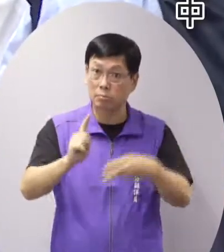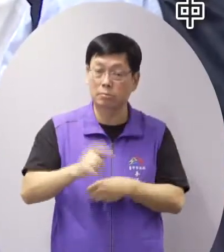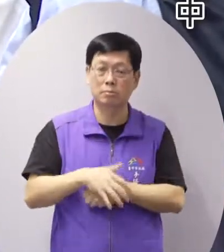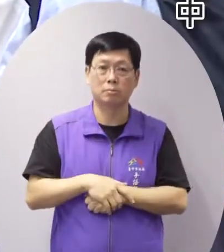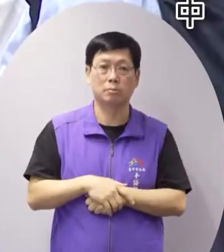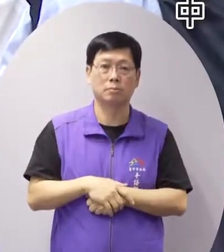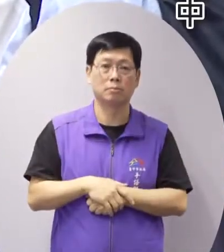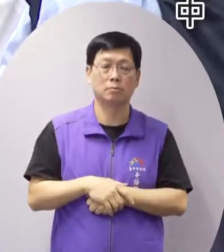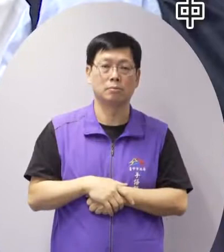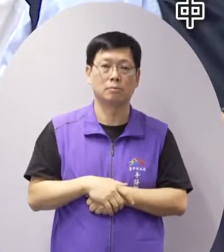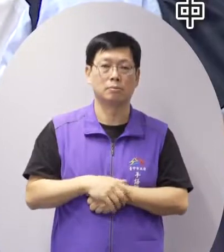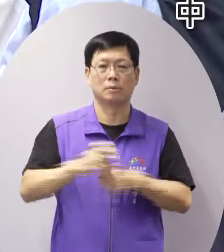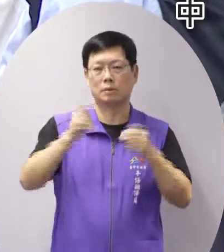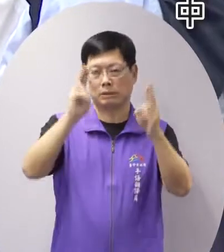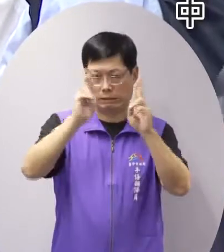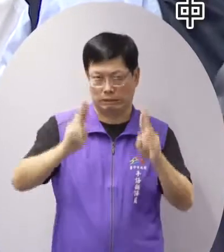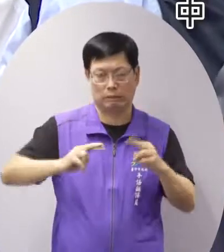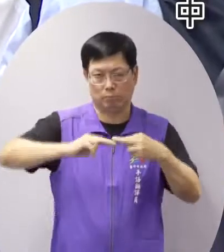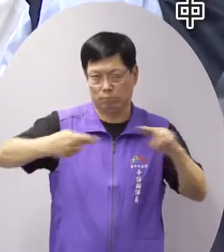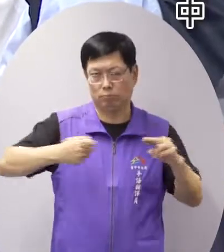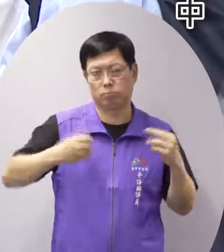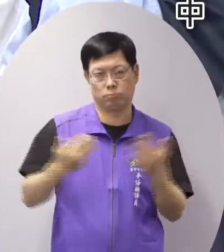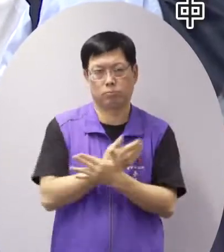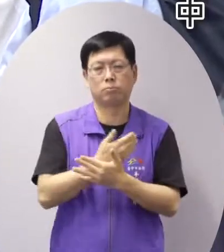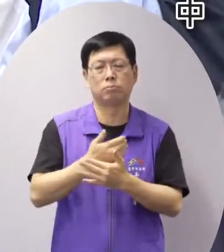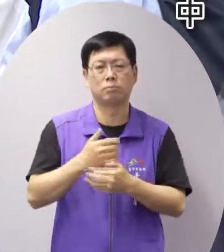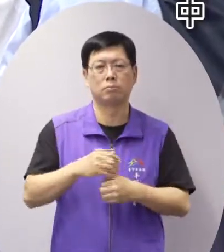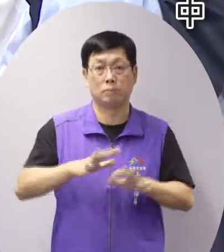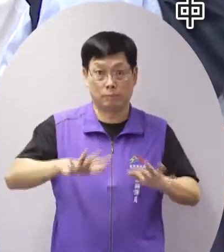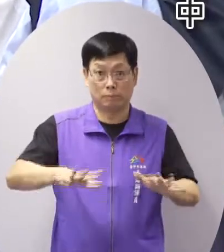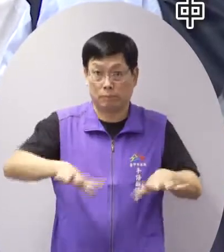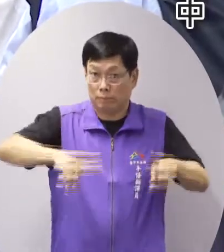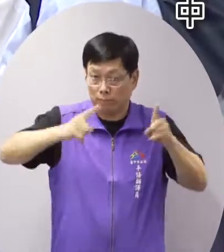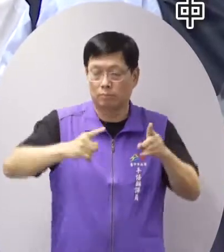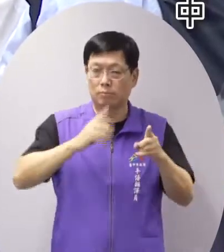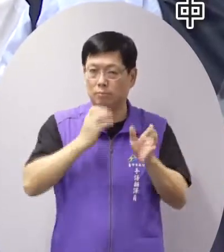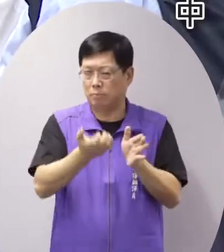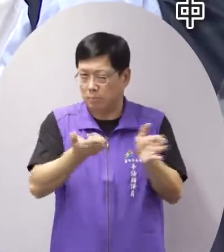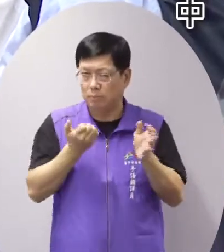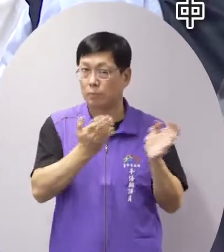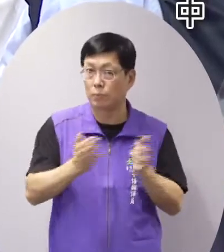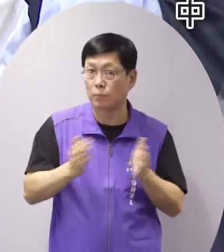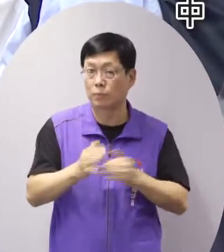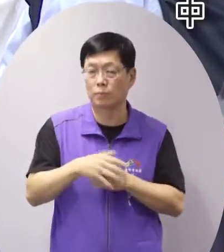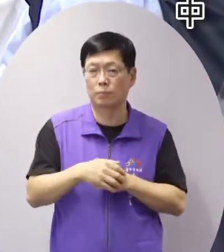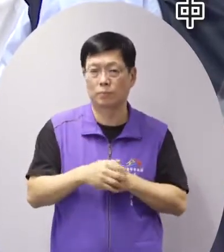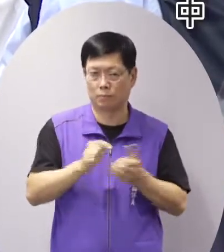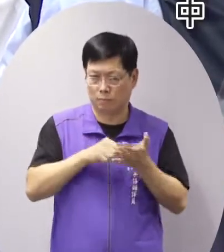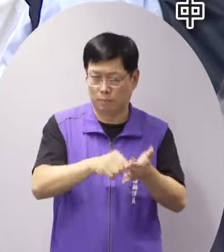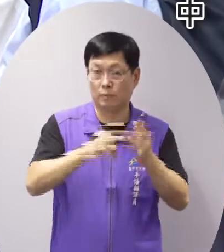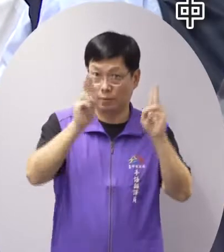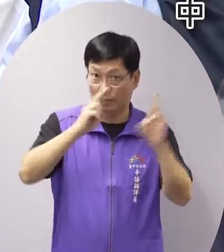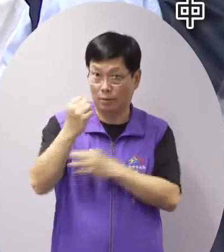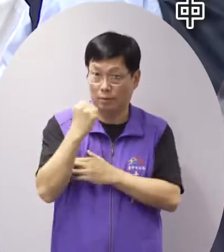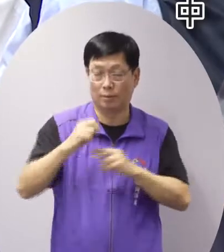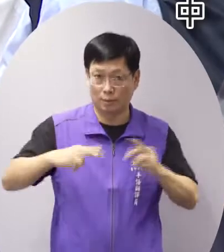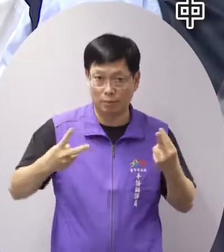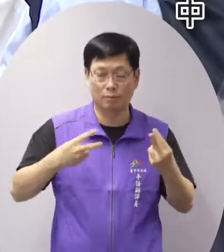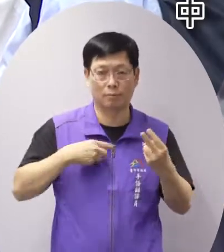是，我们的电力负荷的问题，所以我们首先超前的部署，先编了电力系统的改善，编